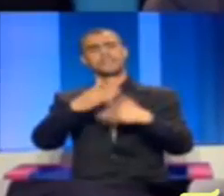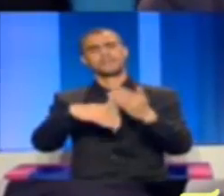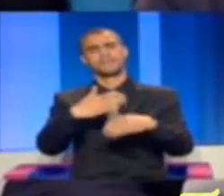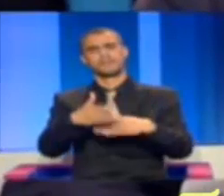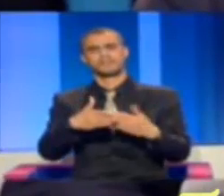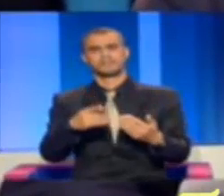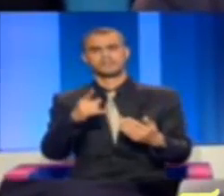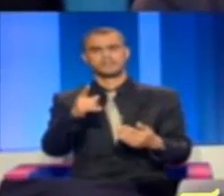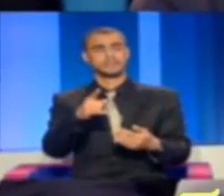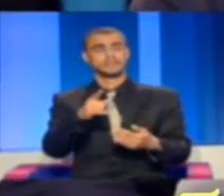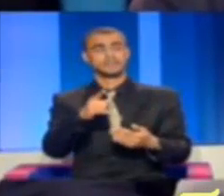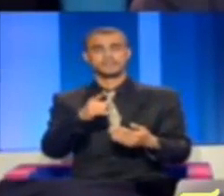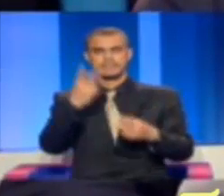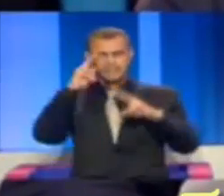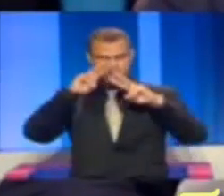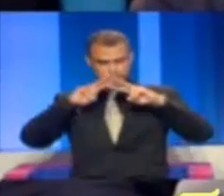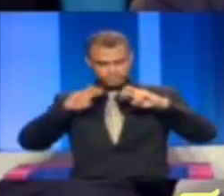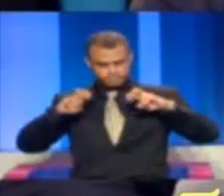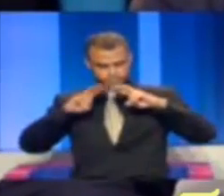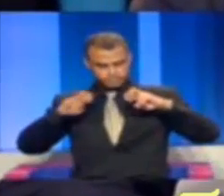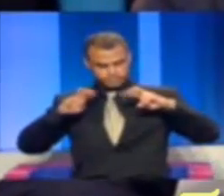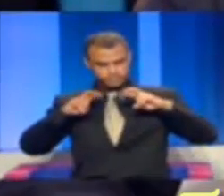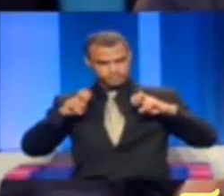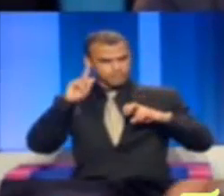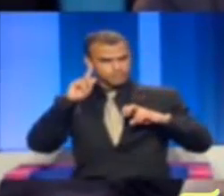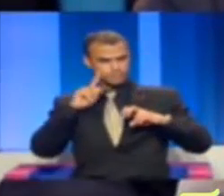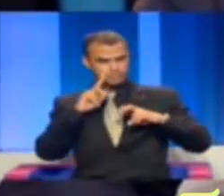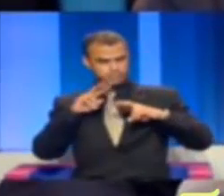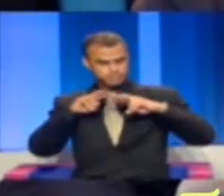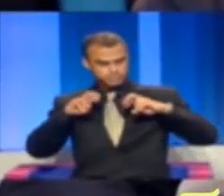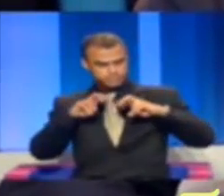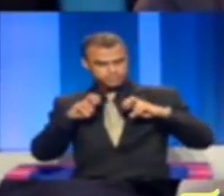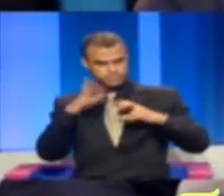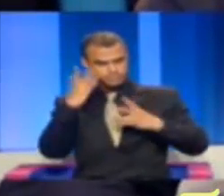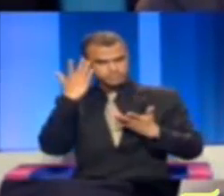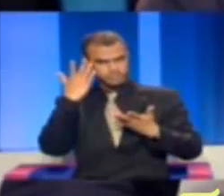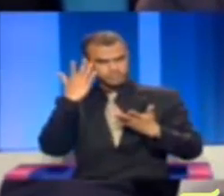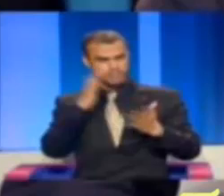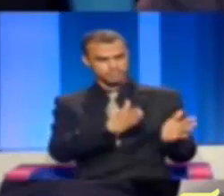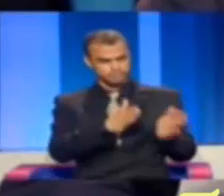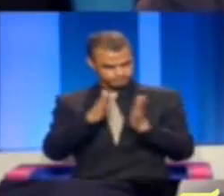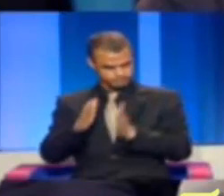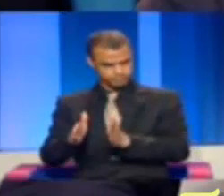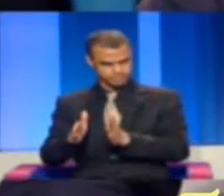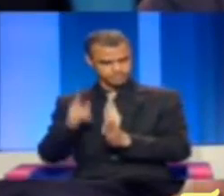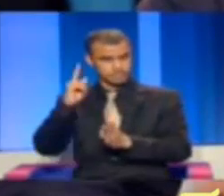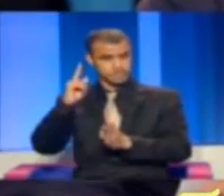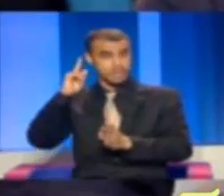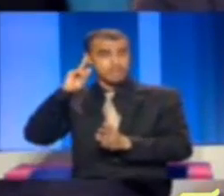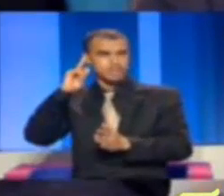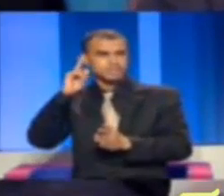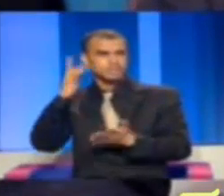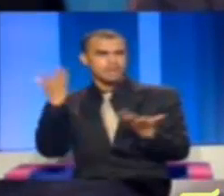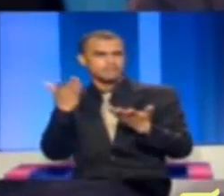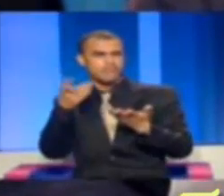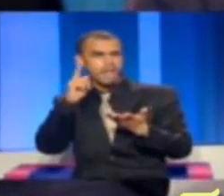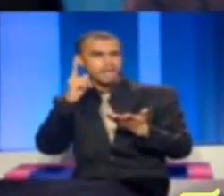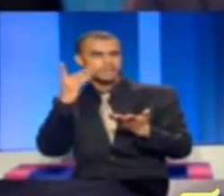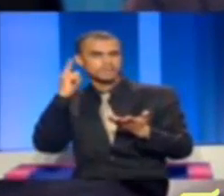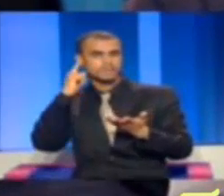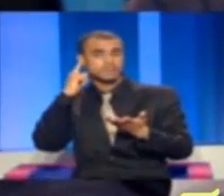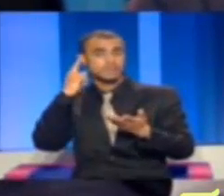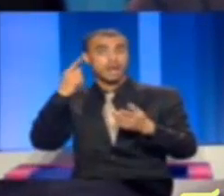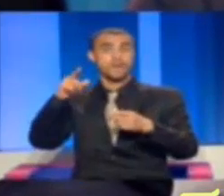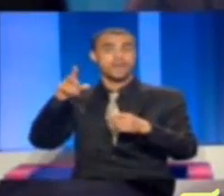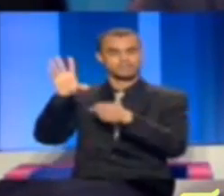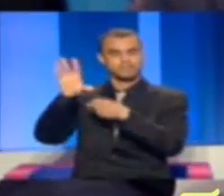ندوز لمساله الاسباب. مساله التشخيص نعرفوا السمع الدور ديالو عند الطفل. اولا تعلم